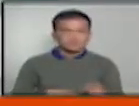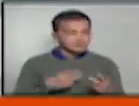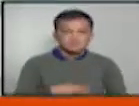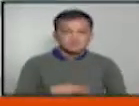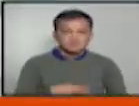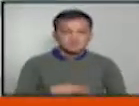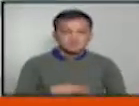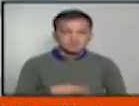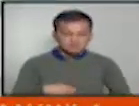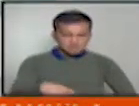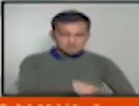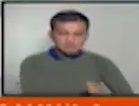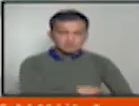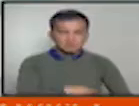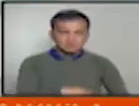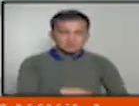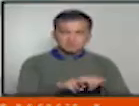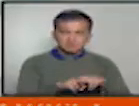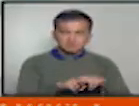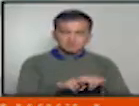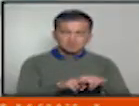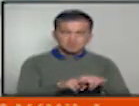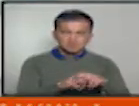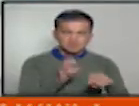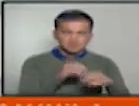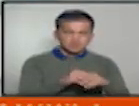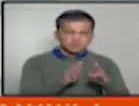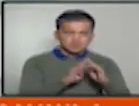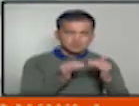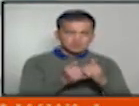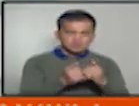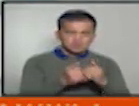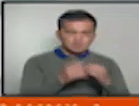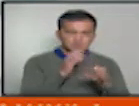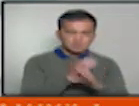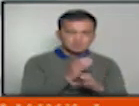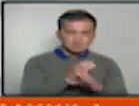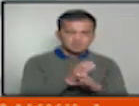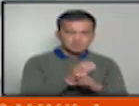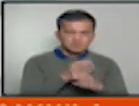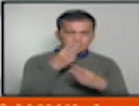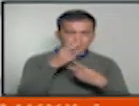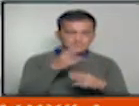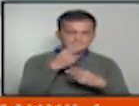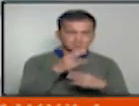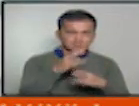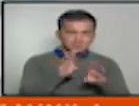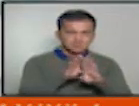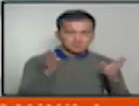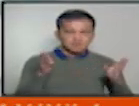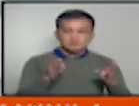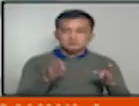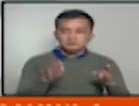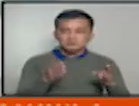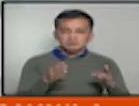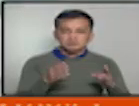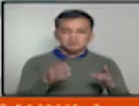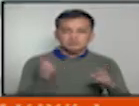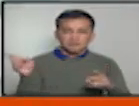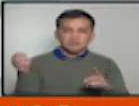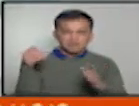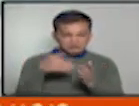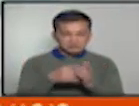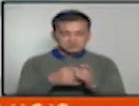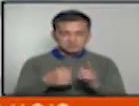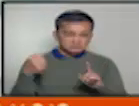po yung nasaksak, nakaupo doon sa loob ng barangay patrol. Nakabukas yung bintana ng barangay patrol. Sinuntok na naman po